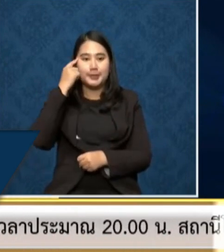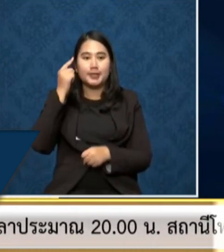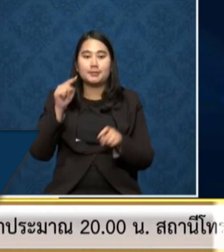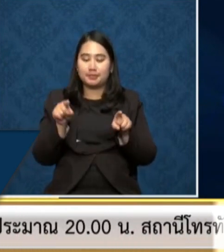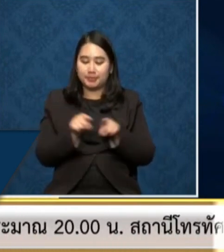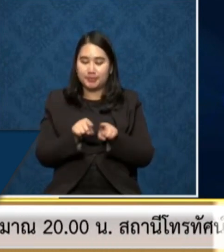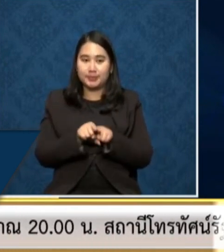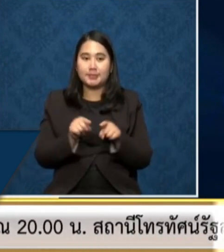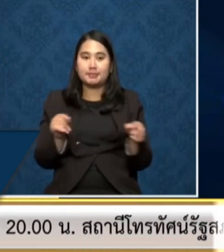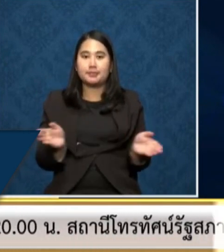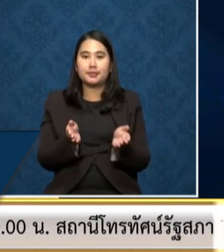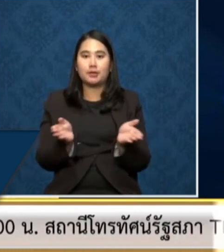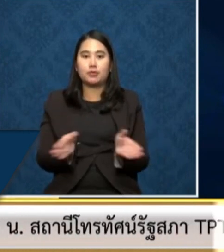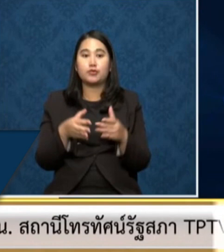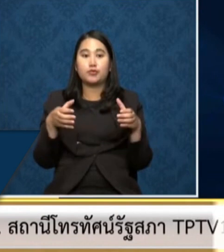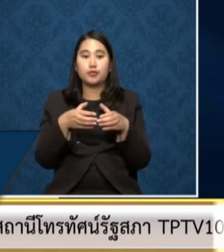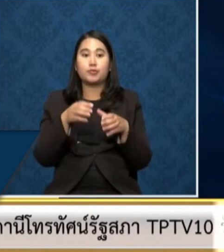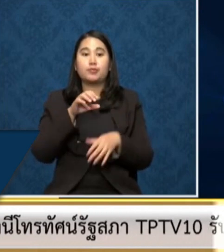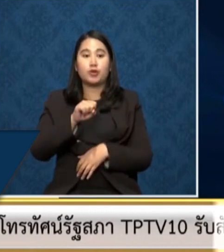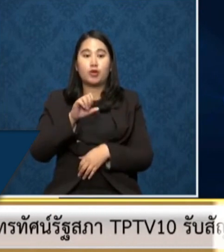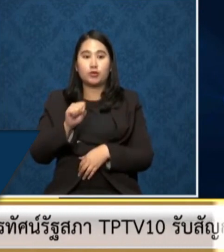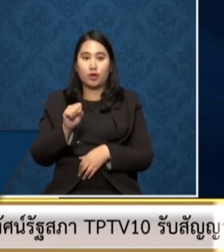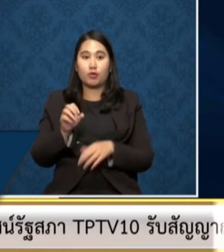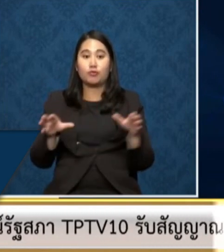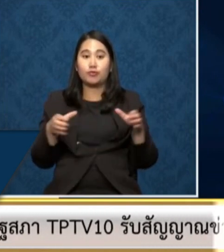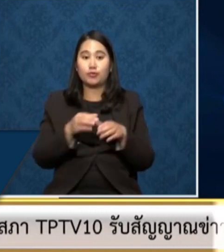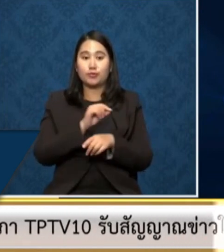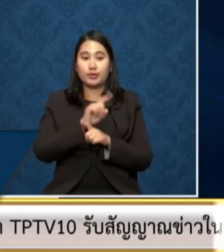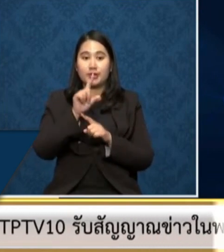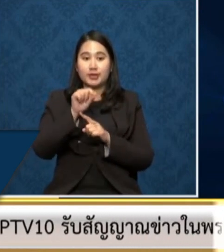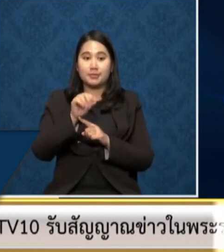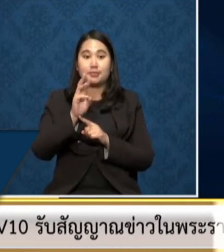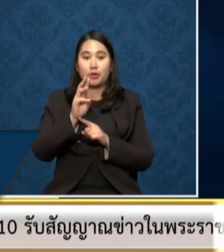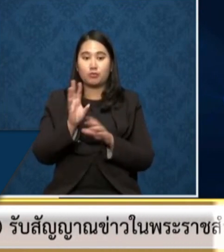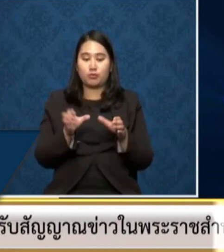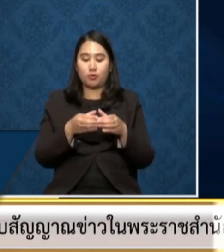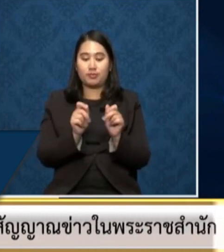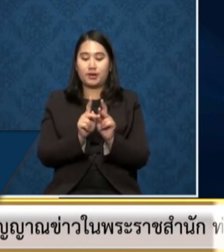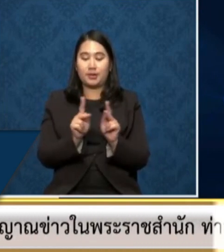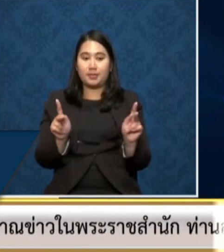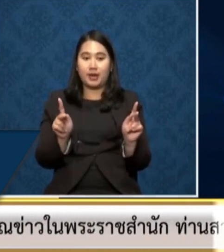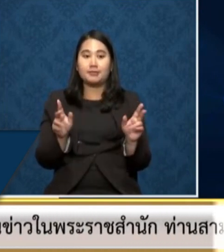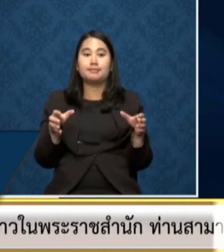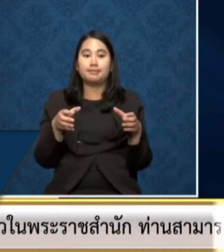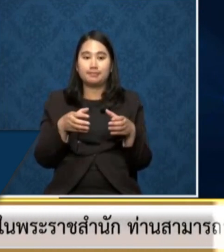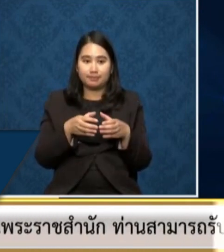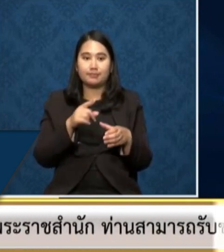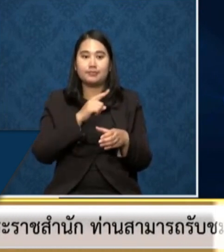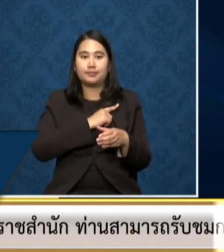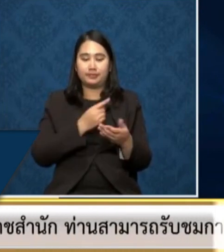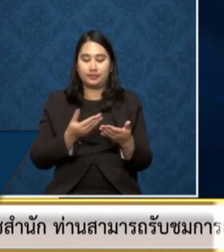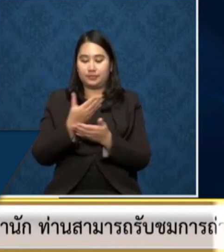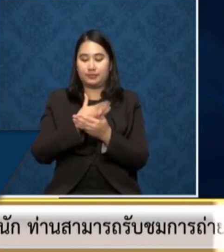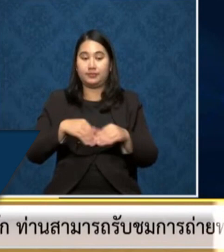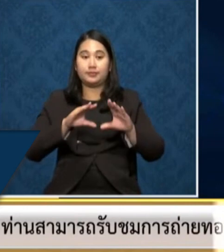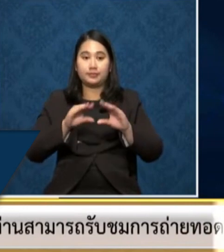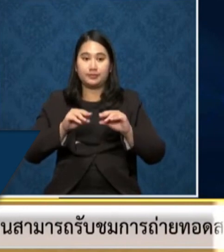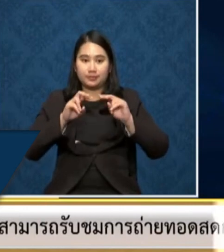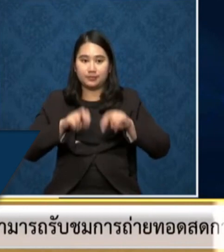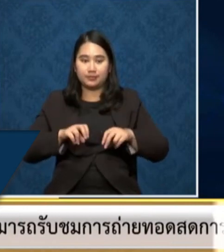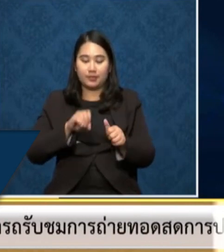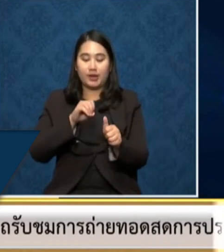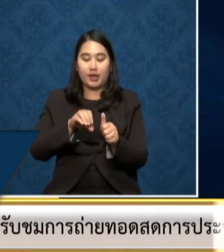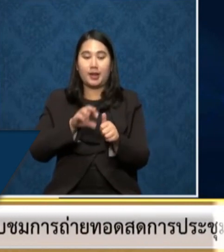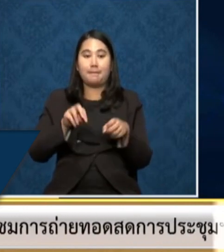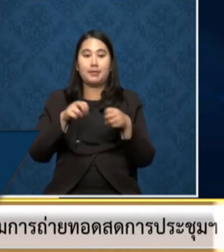ยิ่งที่สภาผู้แทนราษฎรชุดที่ 26ของเราจะตั้งคณะกรรมาธิการวิสามัญพิจารณาศึกษาและเสนอแนะ